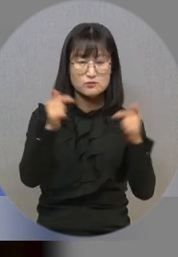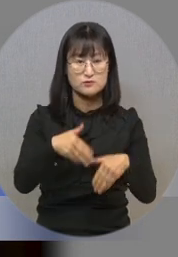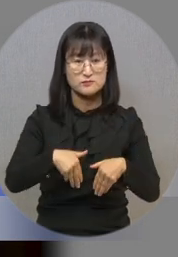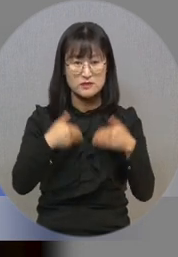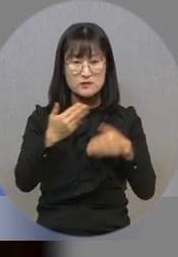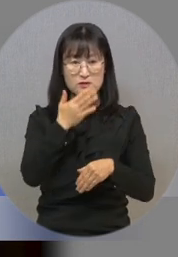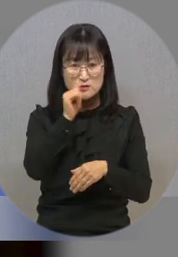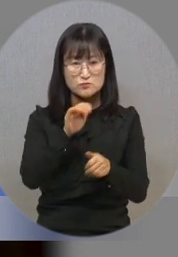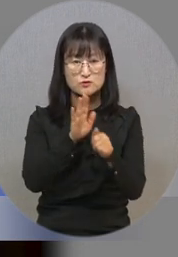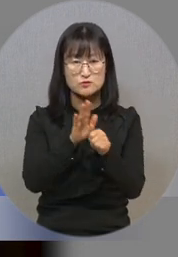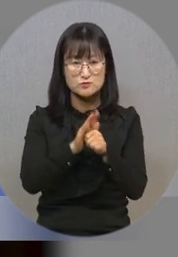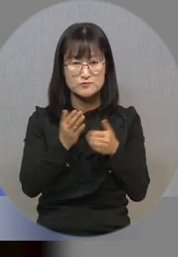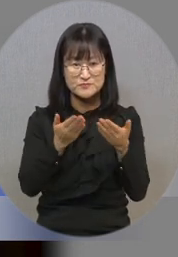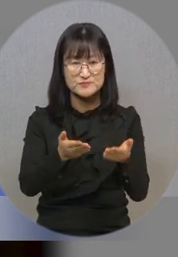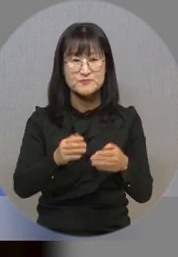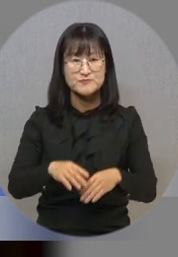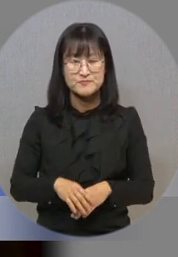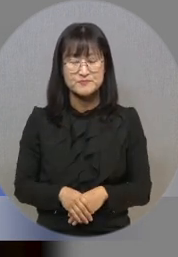있도록 지원하겠다고